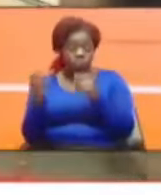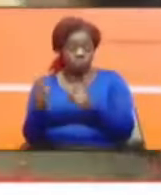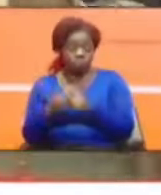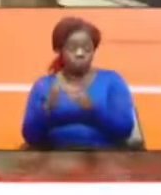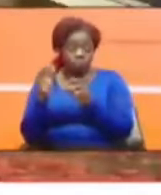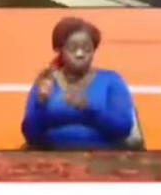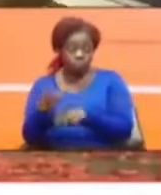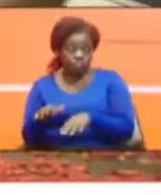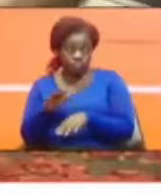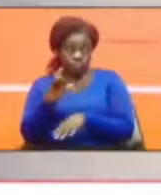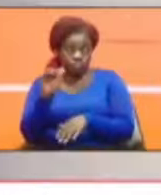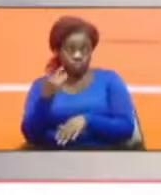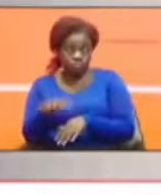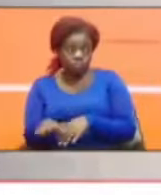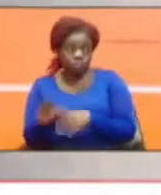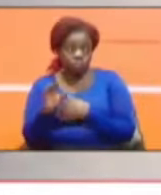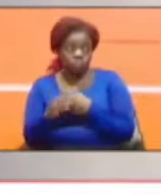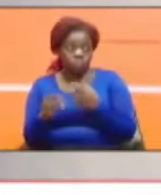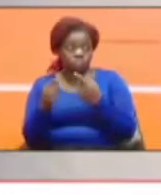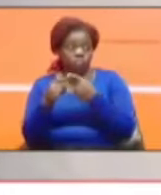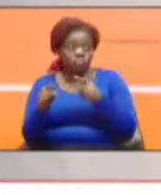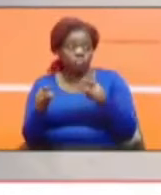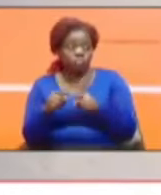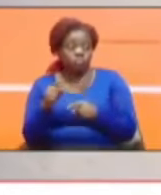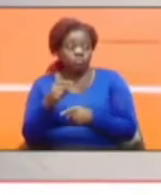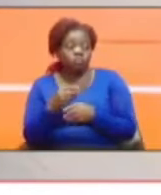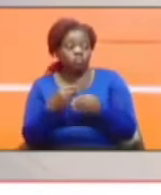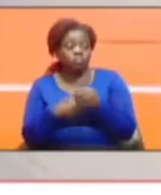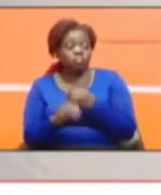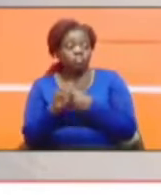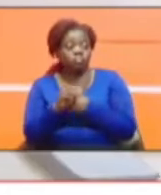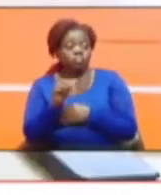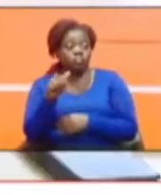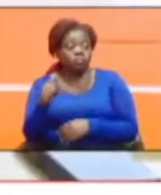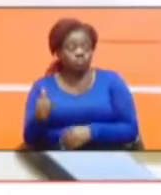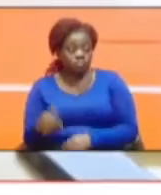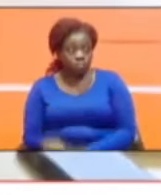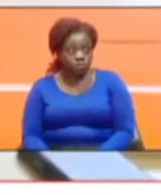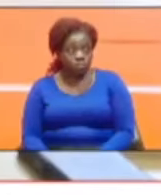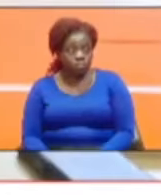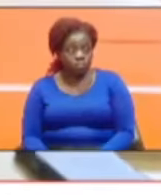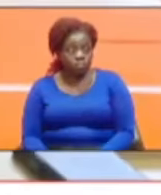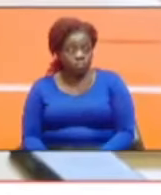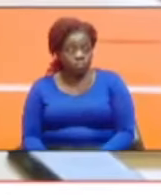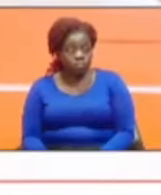mu balimi mu bitundu by'eggwanga eby'enjawulo onabo ne babitunda mu mawanga g'ebweru